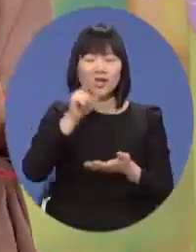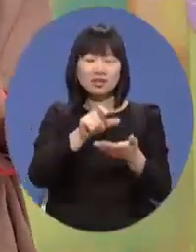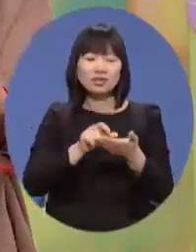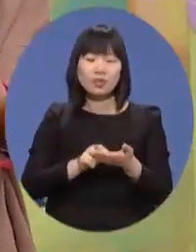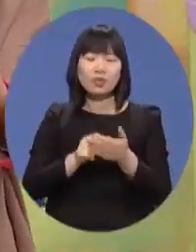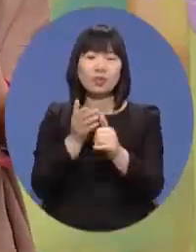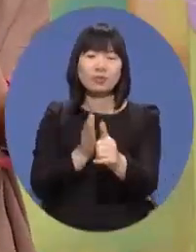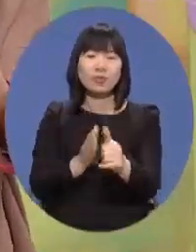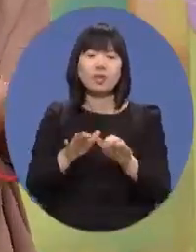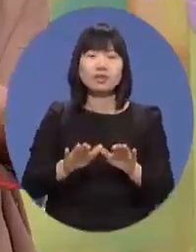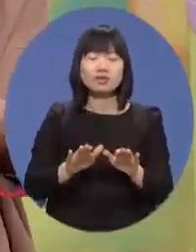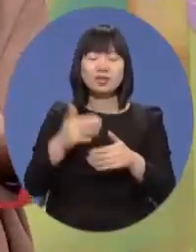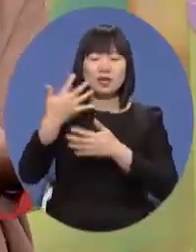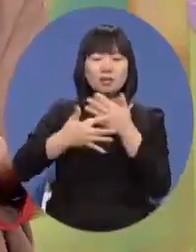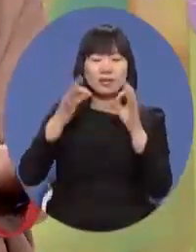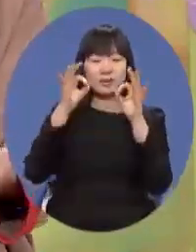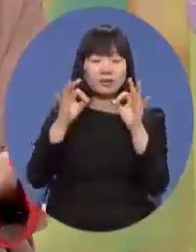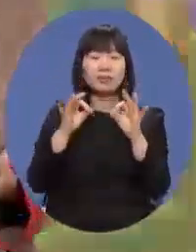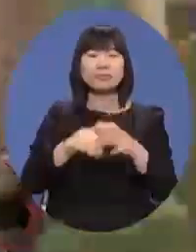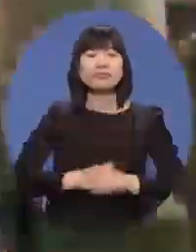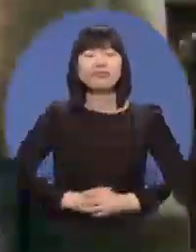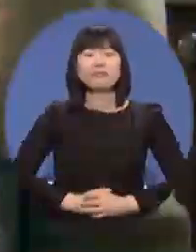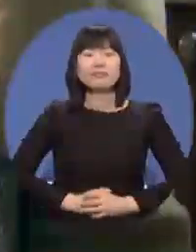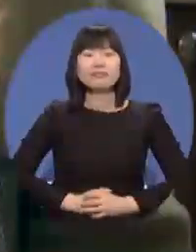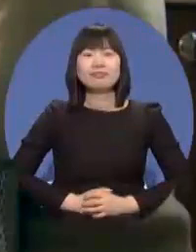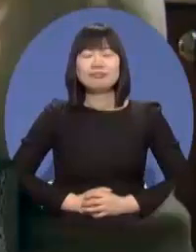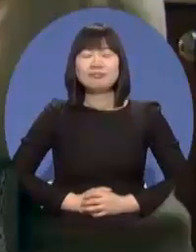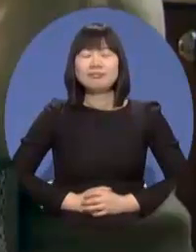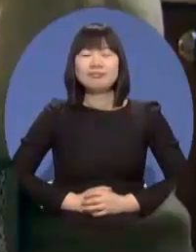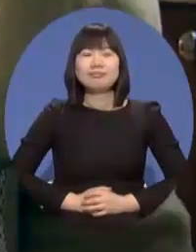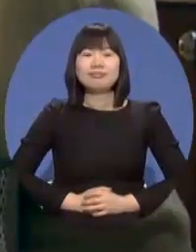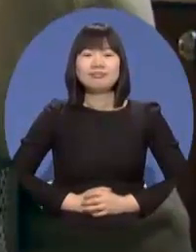적어주시면 됩니다. 네. 자, 화면 보겠습니다.